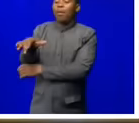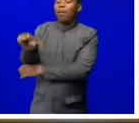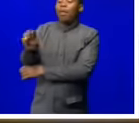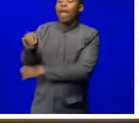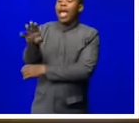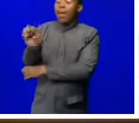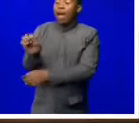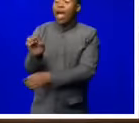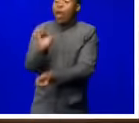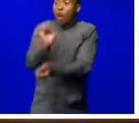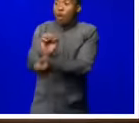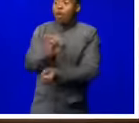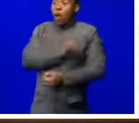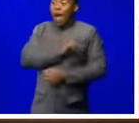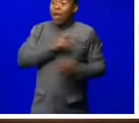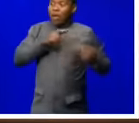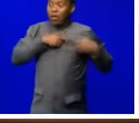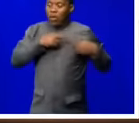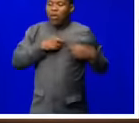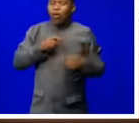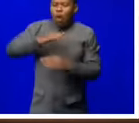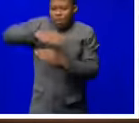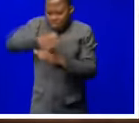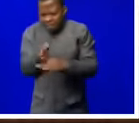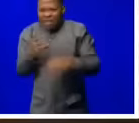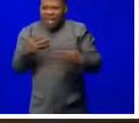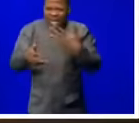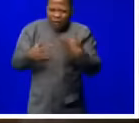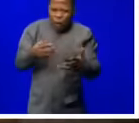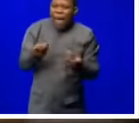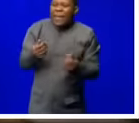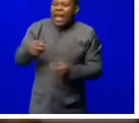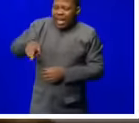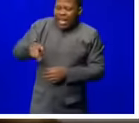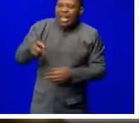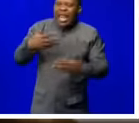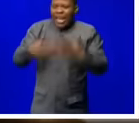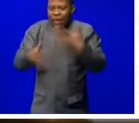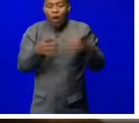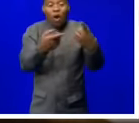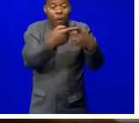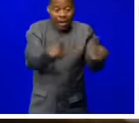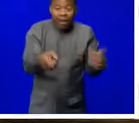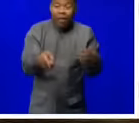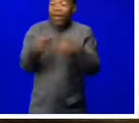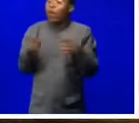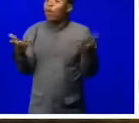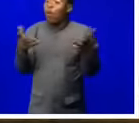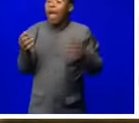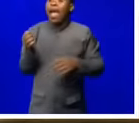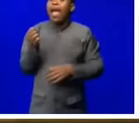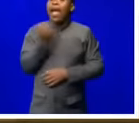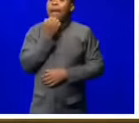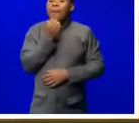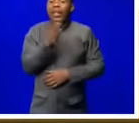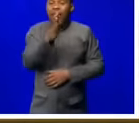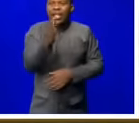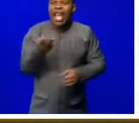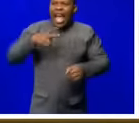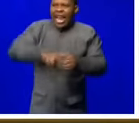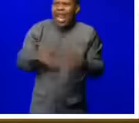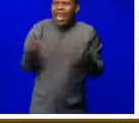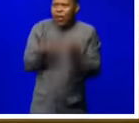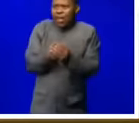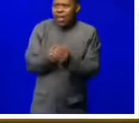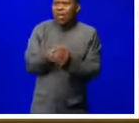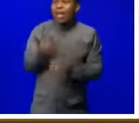waboshelwa tinsolote kubamba inkunzi e-Coast Valley kamanzini. Tinsolo titsi Nyembe wenda lobucala na